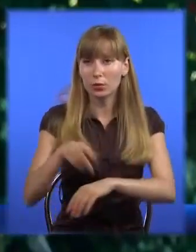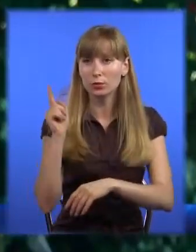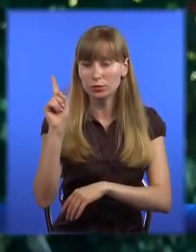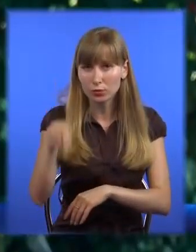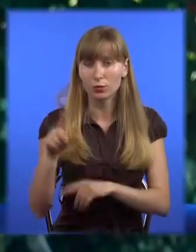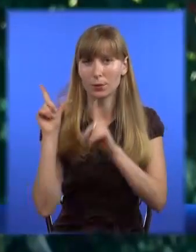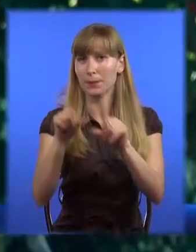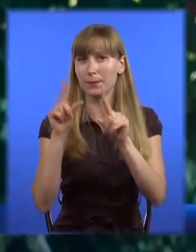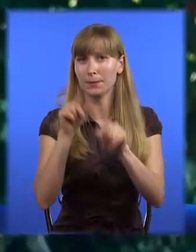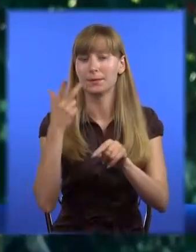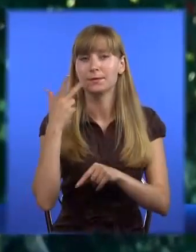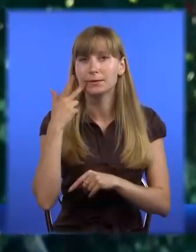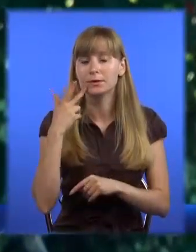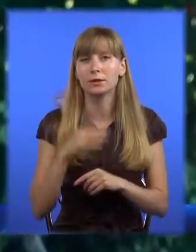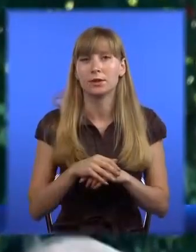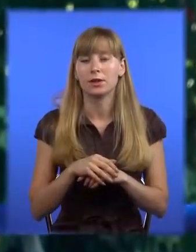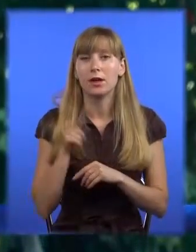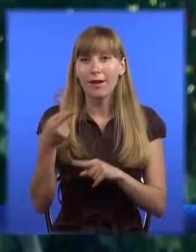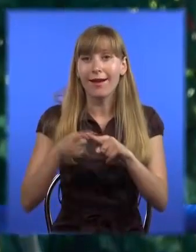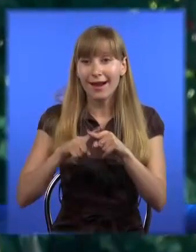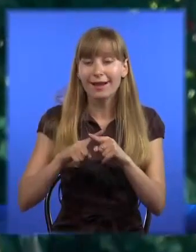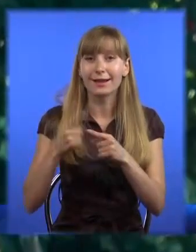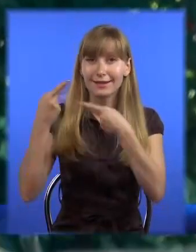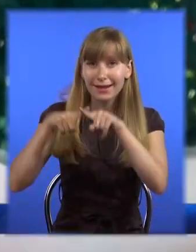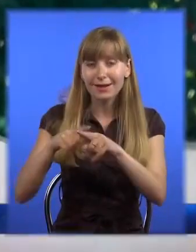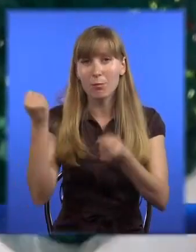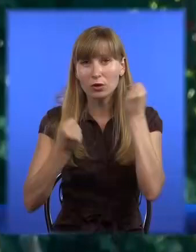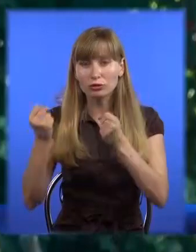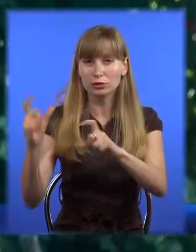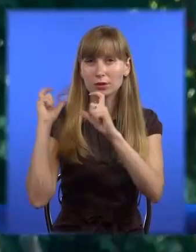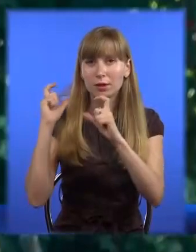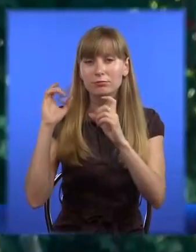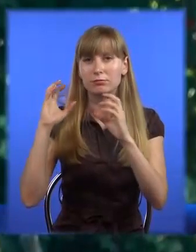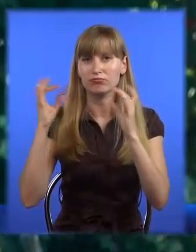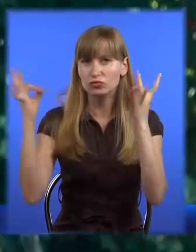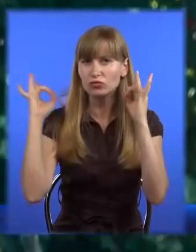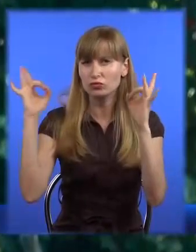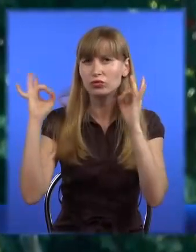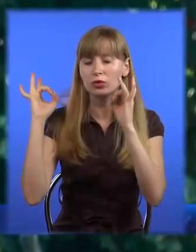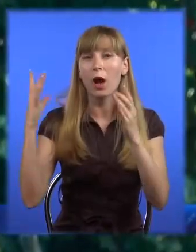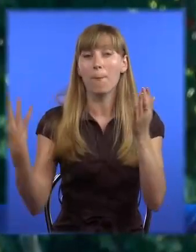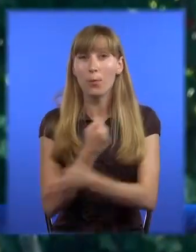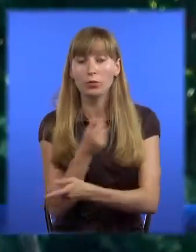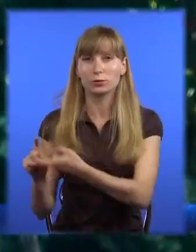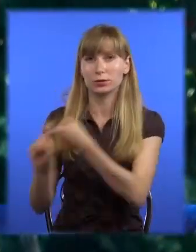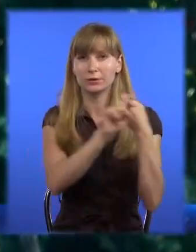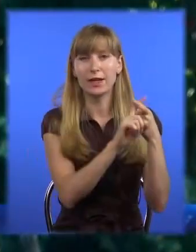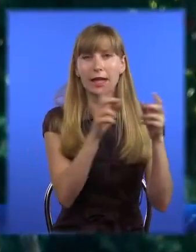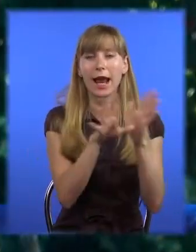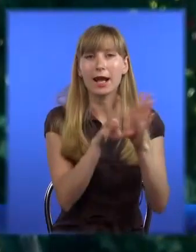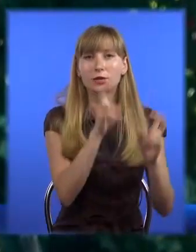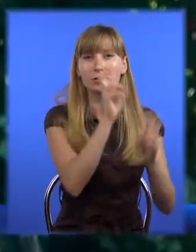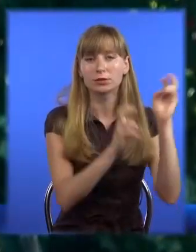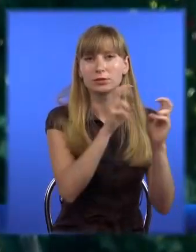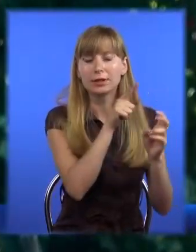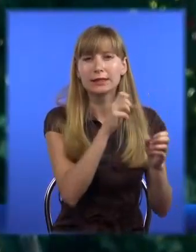от звуковых волн, которые исходят от этой техники, включается электроподстанция, срабатывает сигнализация